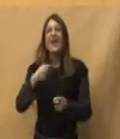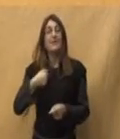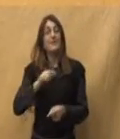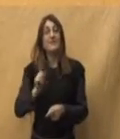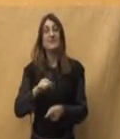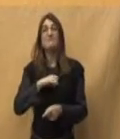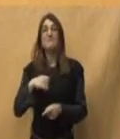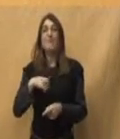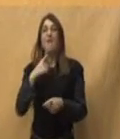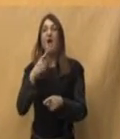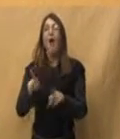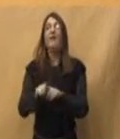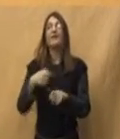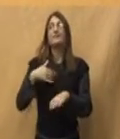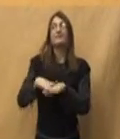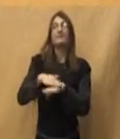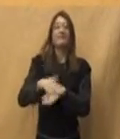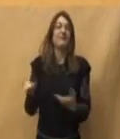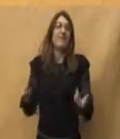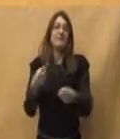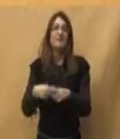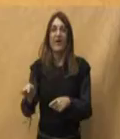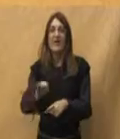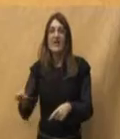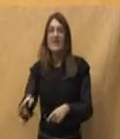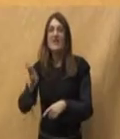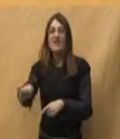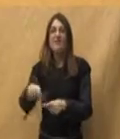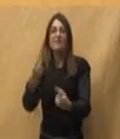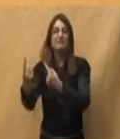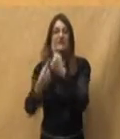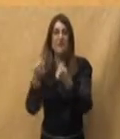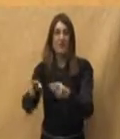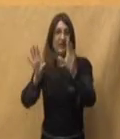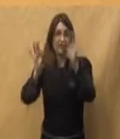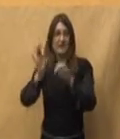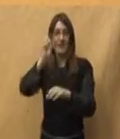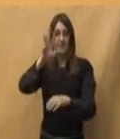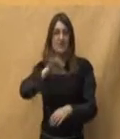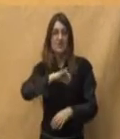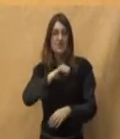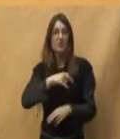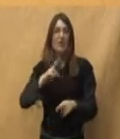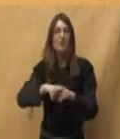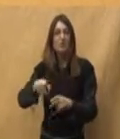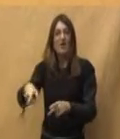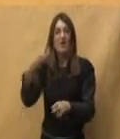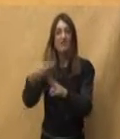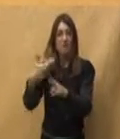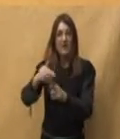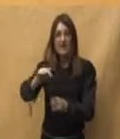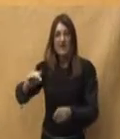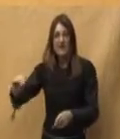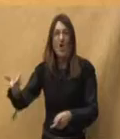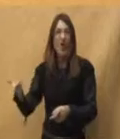ne smijemo roditelji ispričavati i dovoditi našu djecu u poziciju da će sa 10-15 godina biti i bolesna djeca od